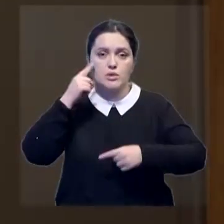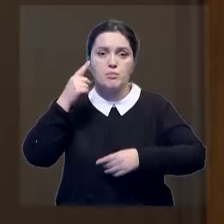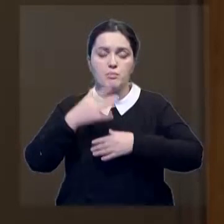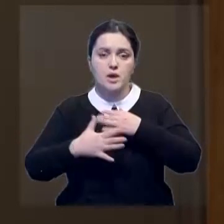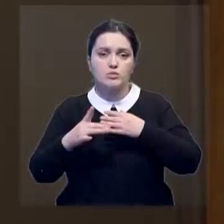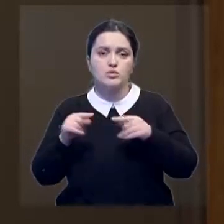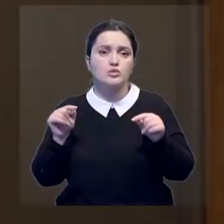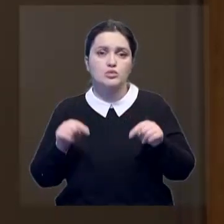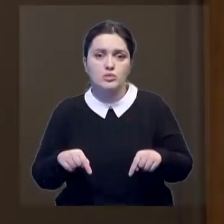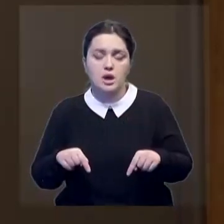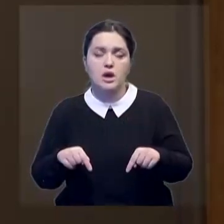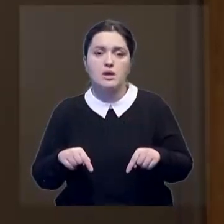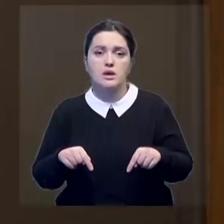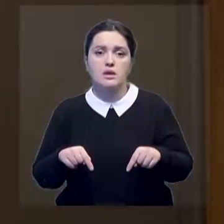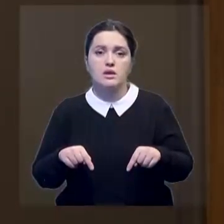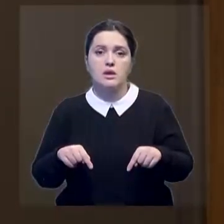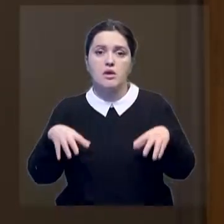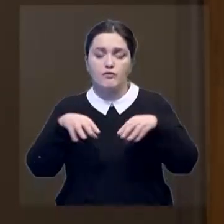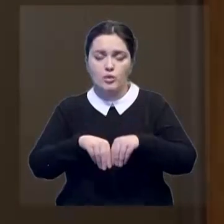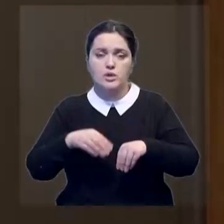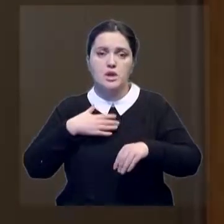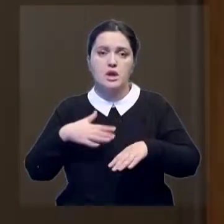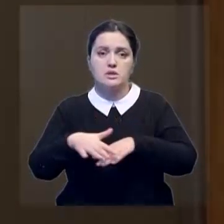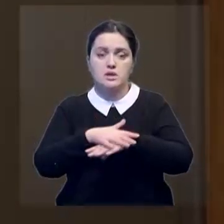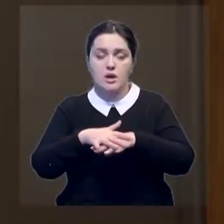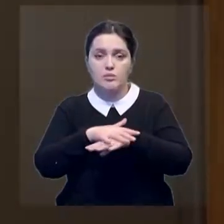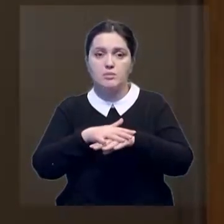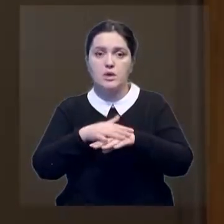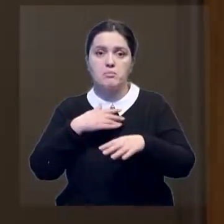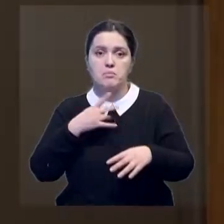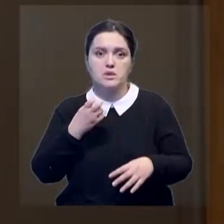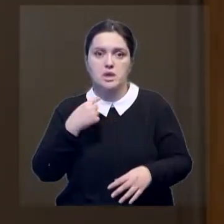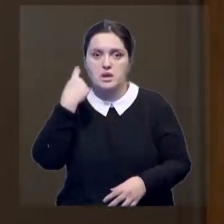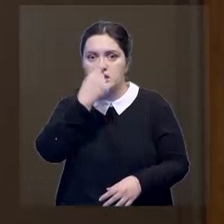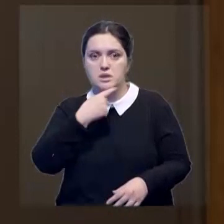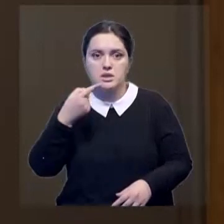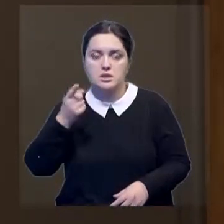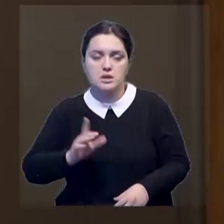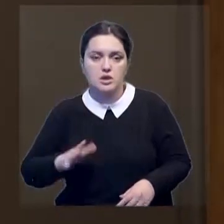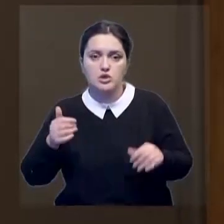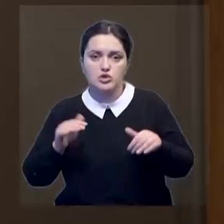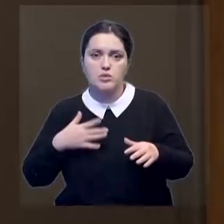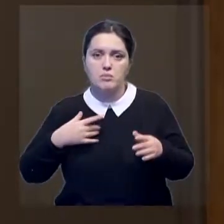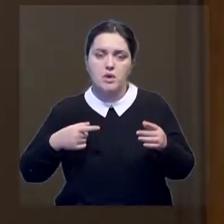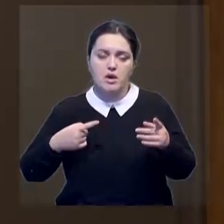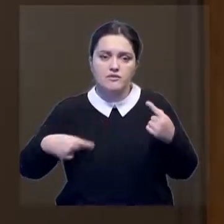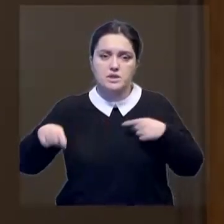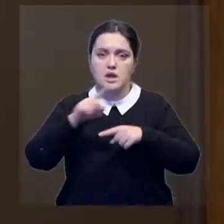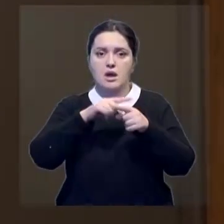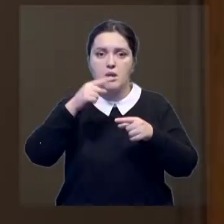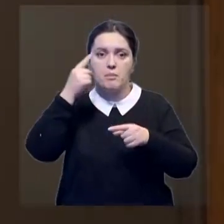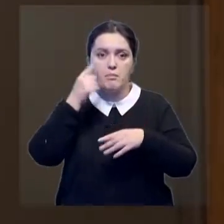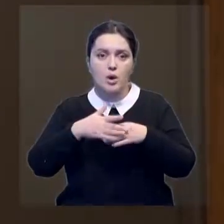сюда входит в эти ряды, ну, наше сообщество, мы принимаем не единоличным решением, да, все вместе, да, понимаем, кто реальный исследователь,